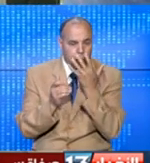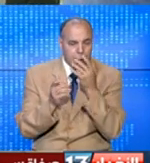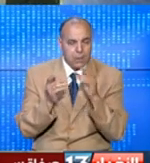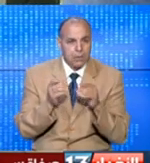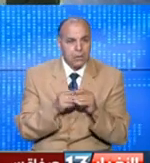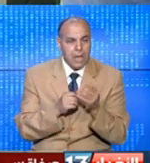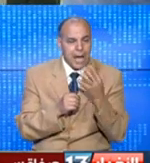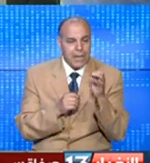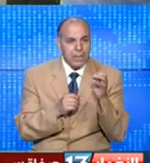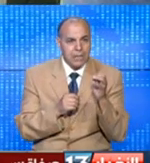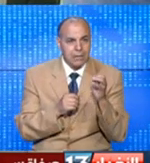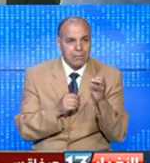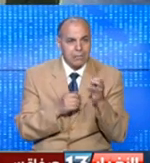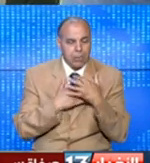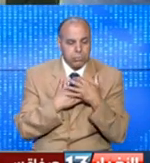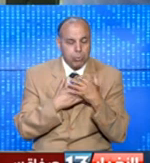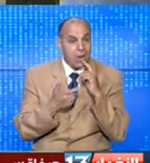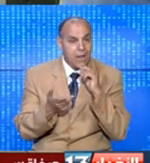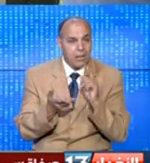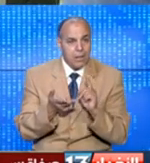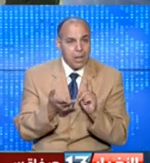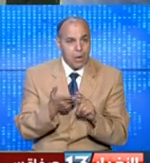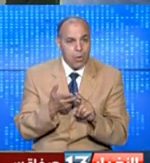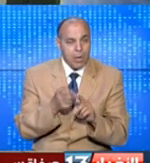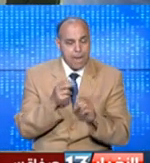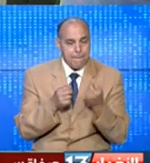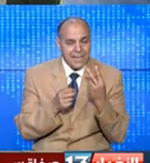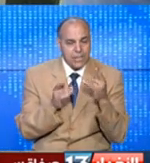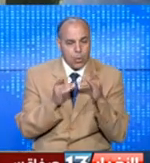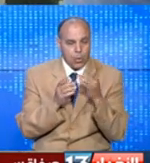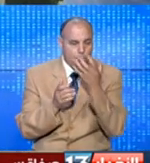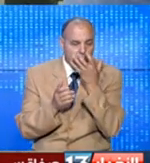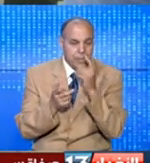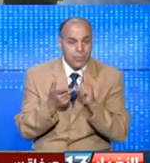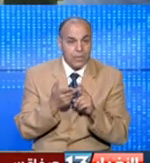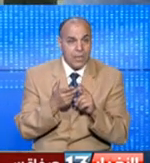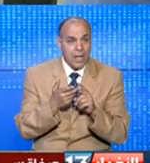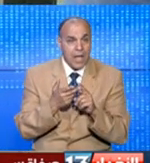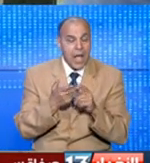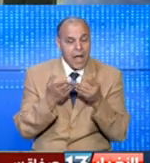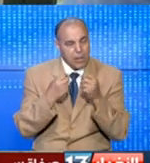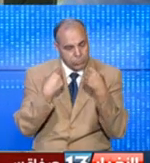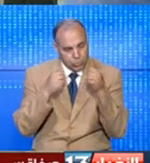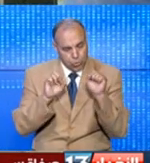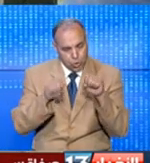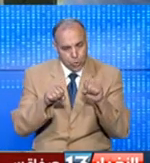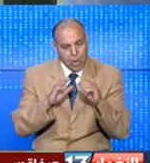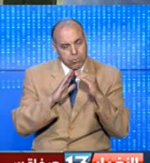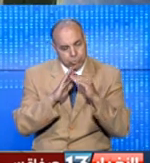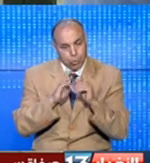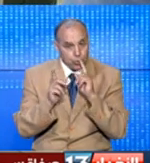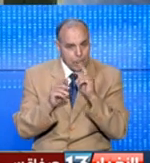اربعين سرير عنايه مركزه وتجاوز مائتين سرير اوكسجين هذا اسم نحنا بس النجم